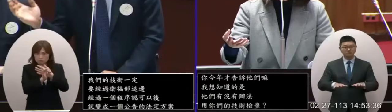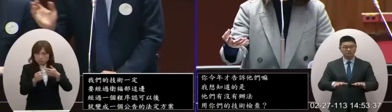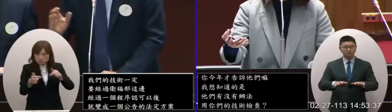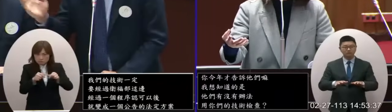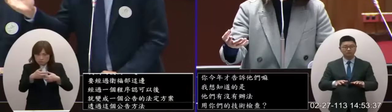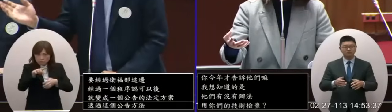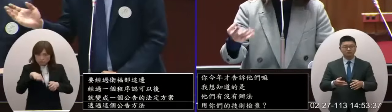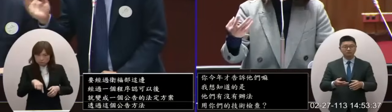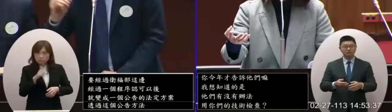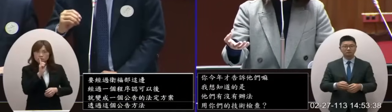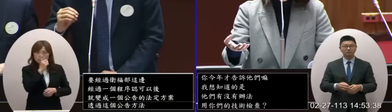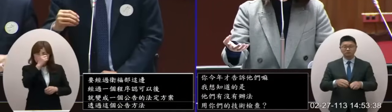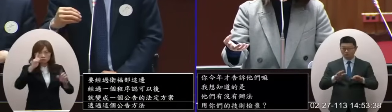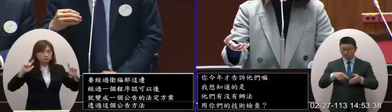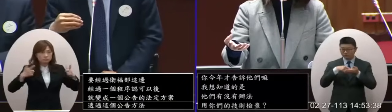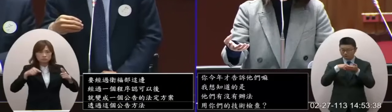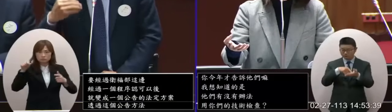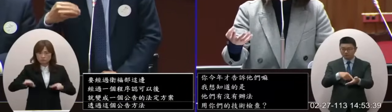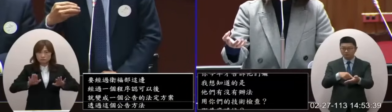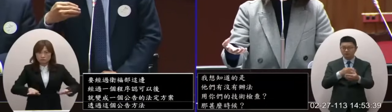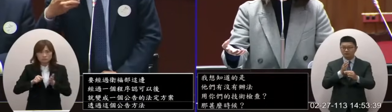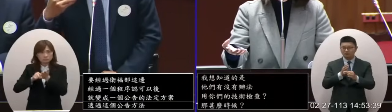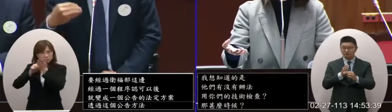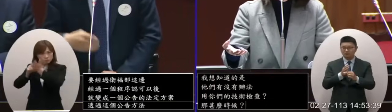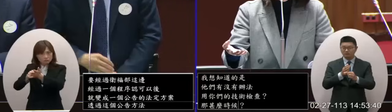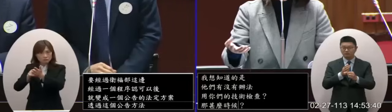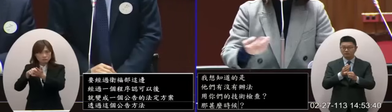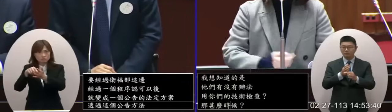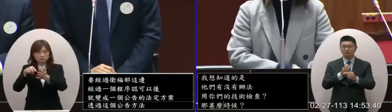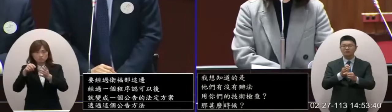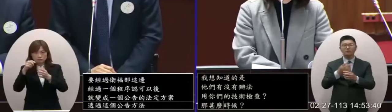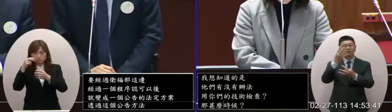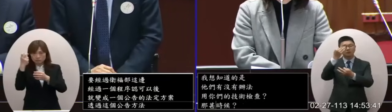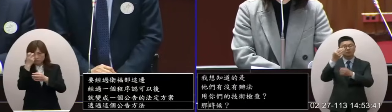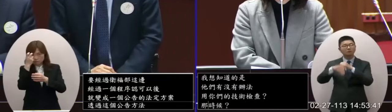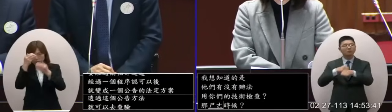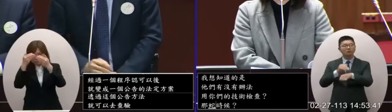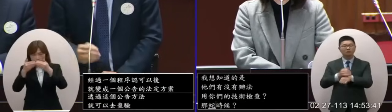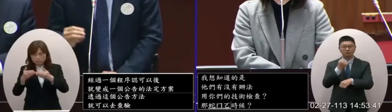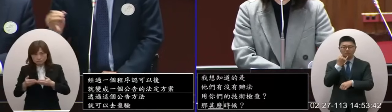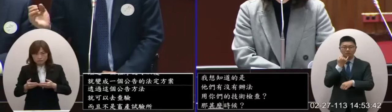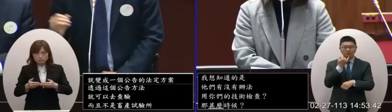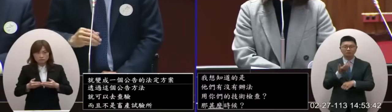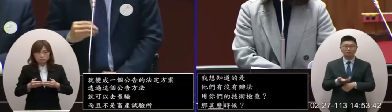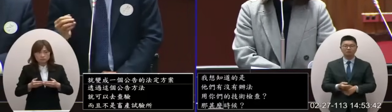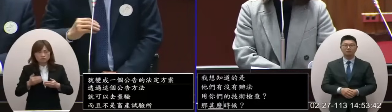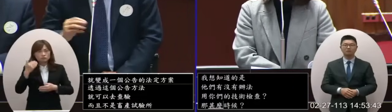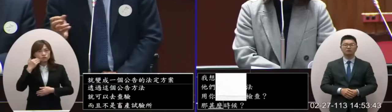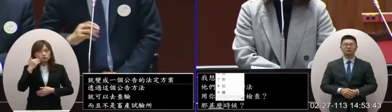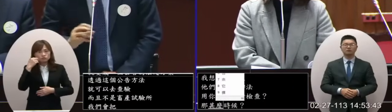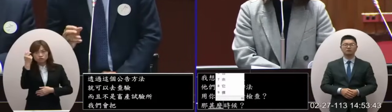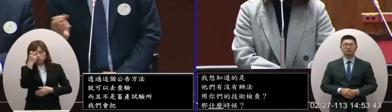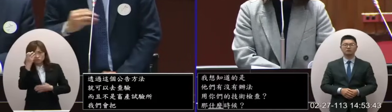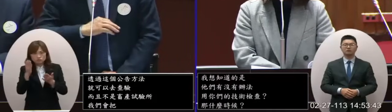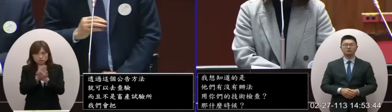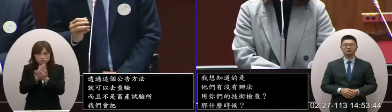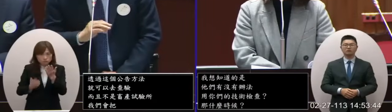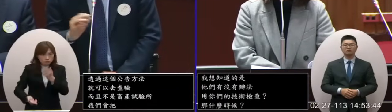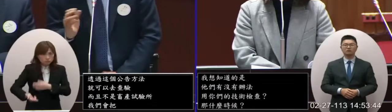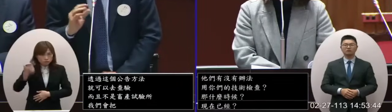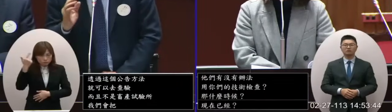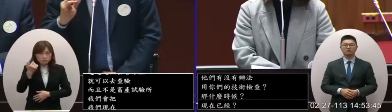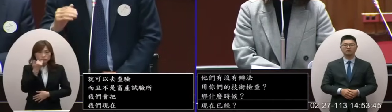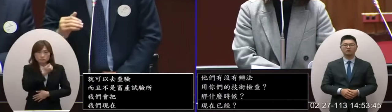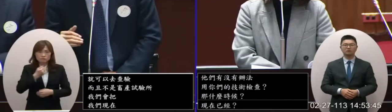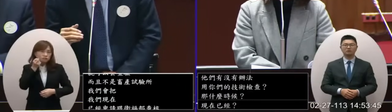已经在申请，就是跟卫福部查 核，现在申请， 对，然后未来 就会完成。 我觉得如果审查的快的话，应该两三个，过往的经